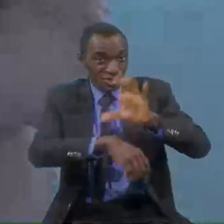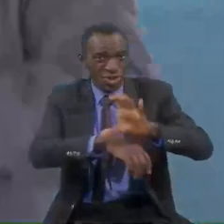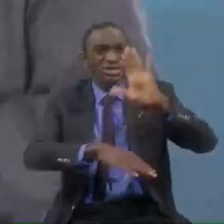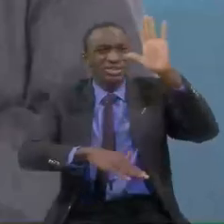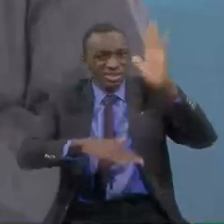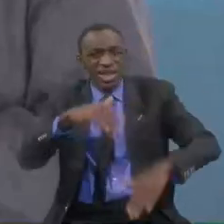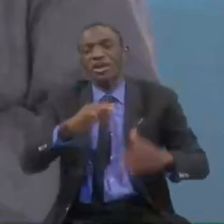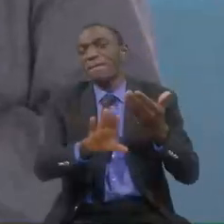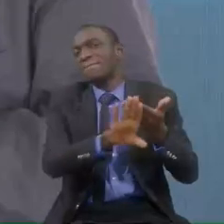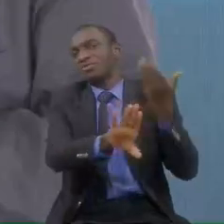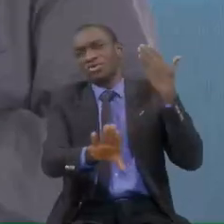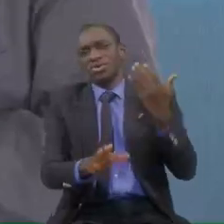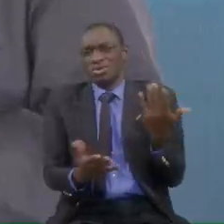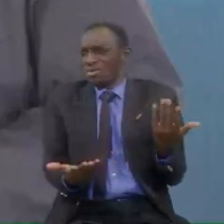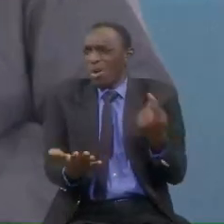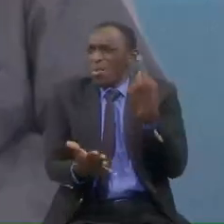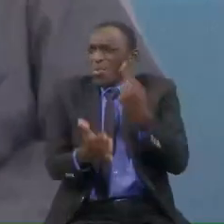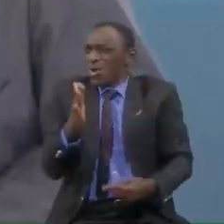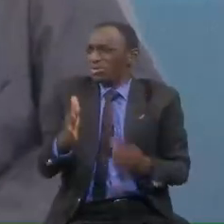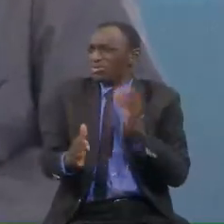qu'auparavant? Qu'est-ce que